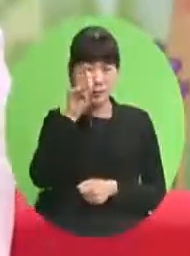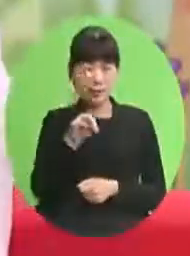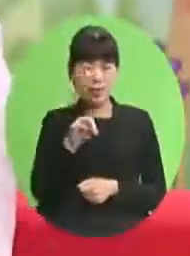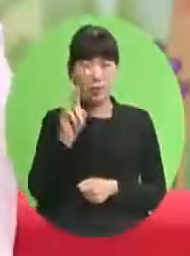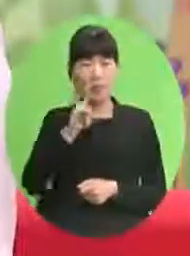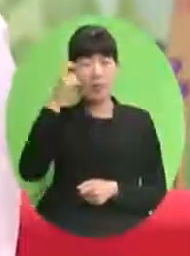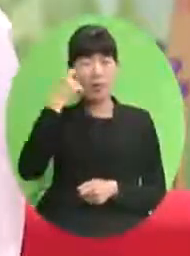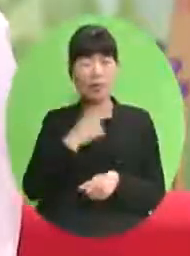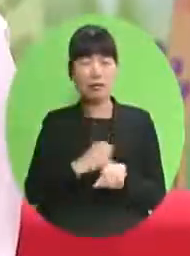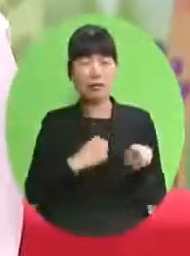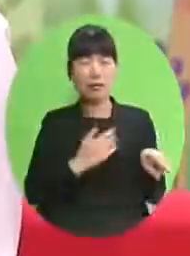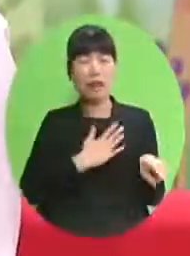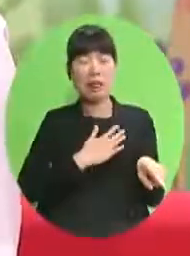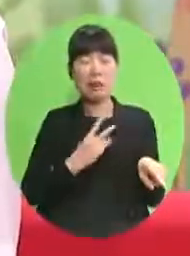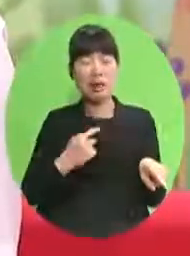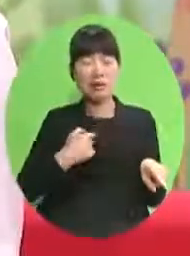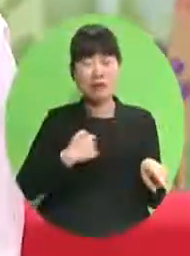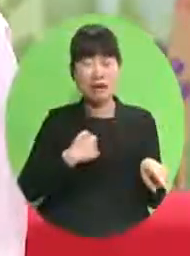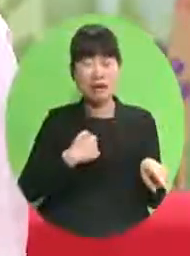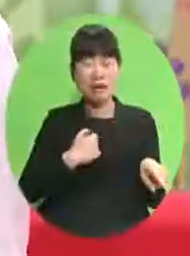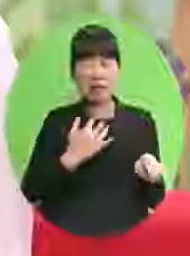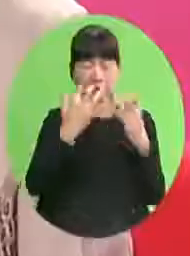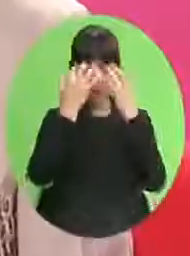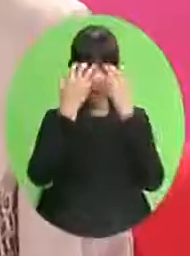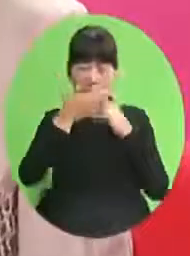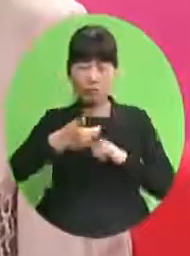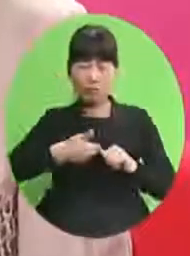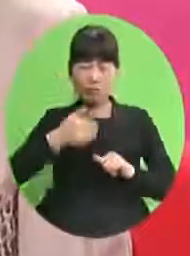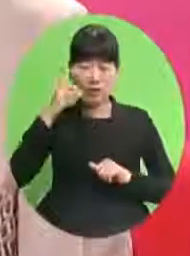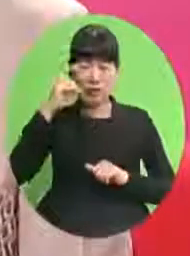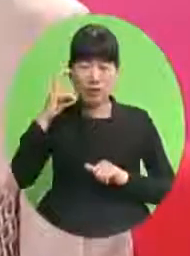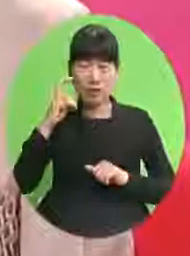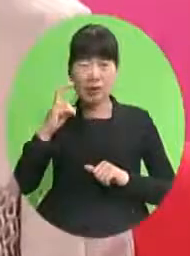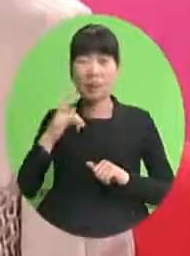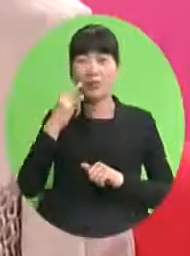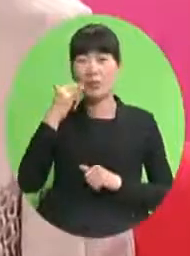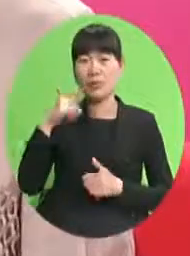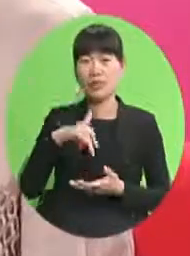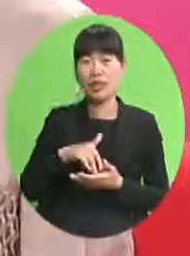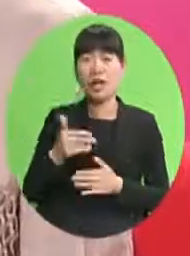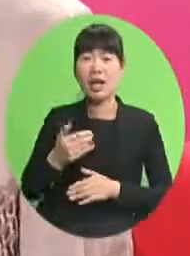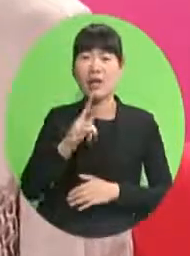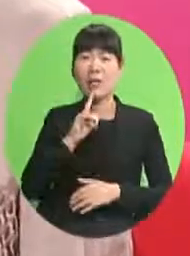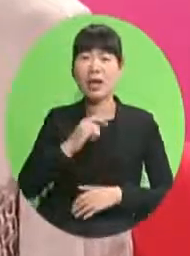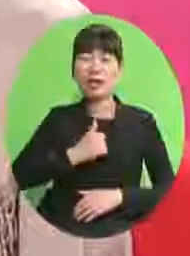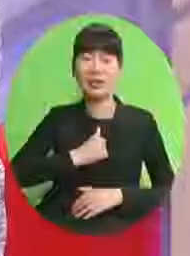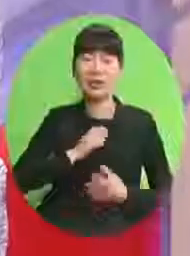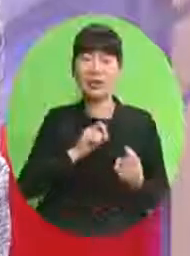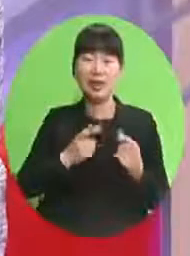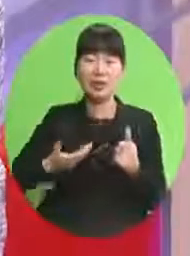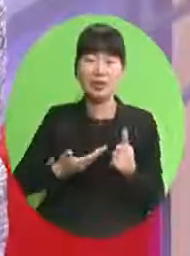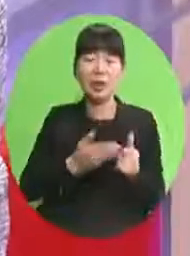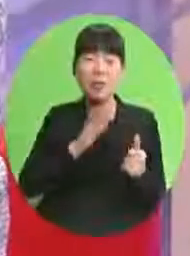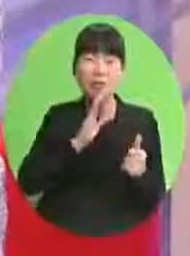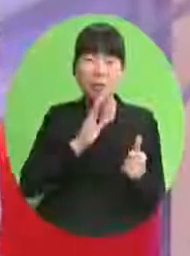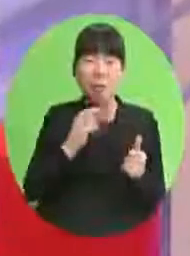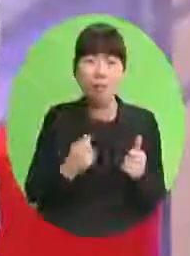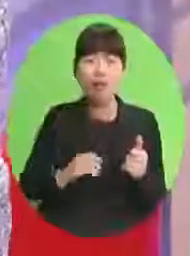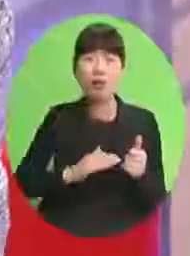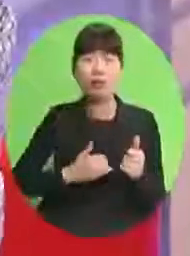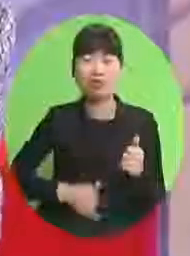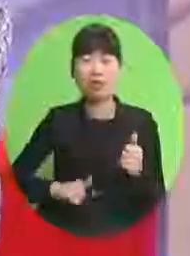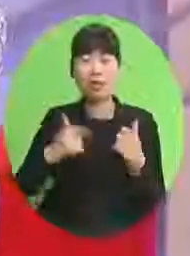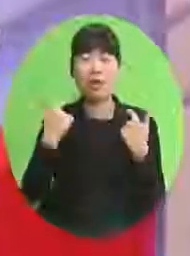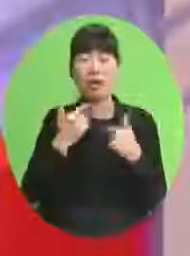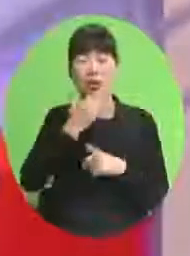괜히 그러는 거야. 쟤는 일부러 나를 시험하는 거야. 이런 느낌 들 때 있어요, 진짜. 그건 이제 부모님이 아까 말한 자존심을 살려야 된다. 뭔가 우리 아이는